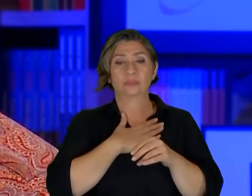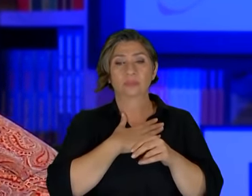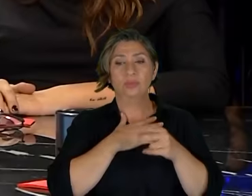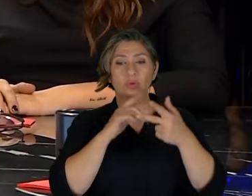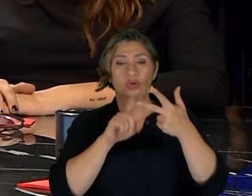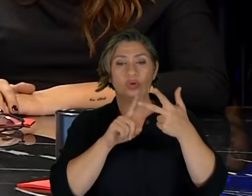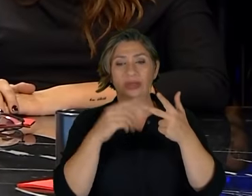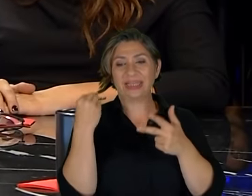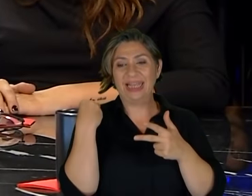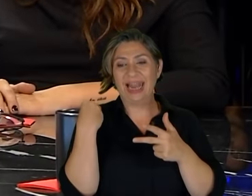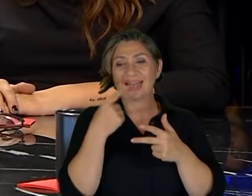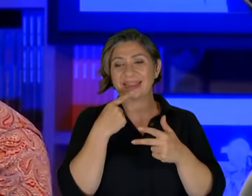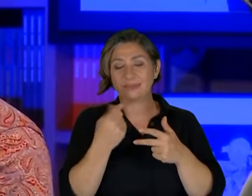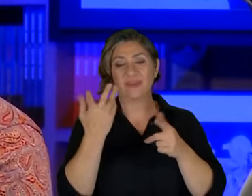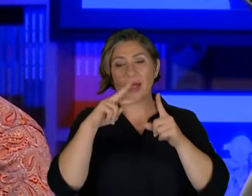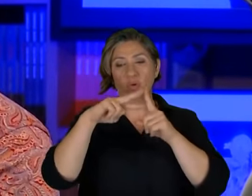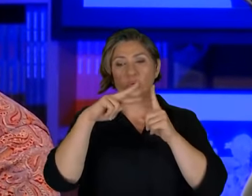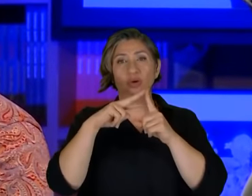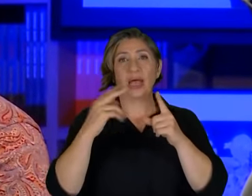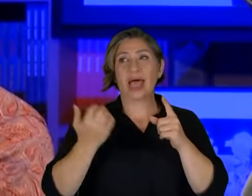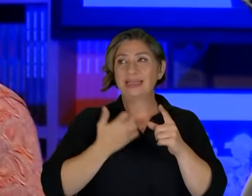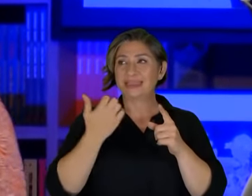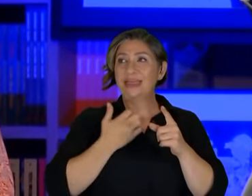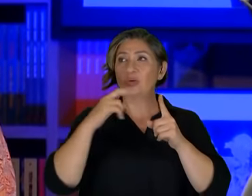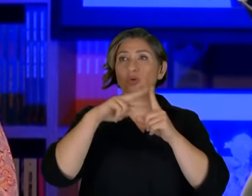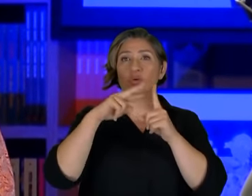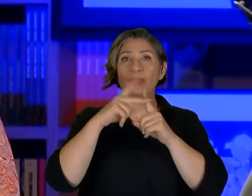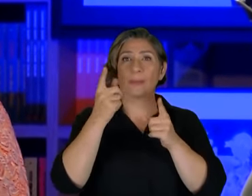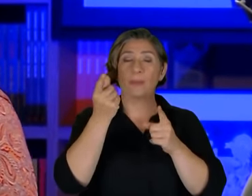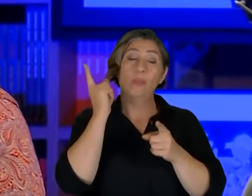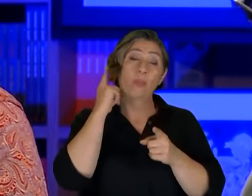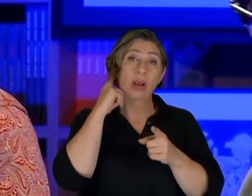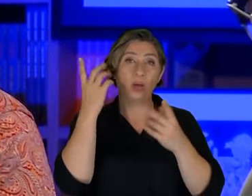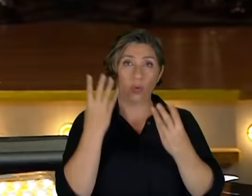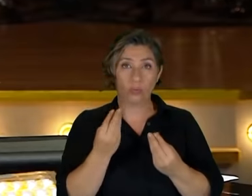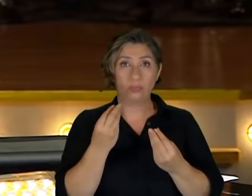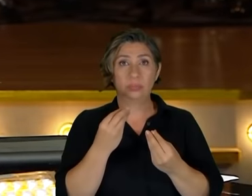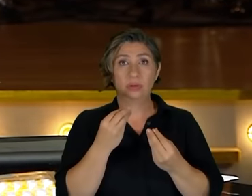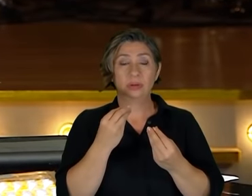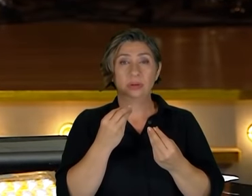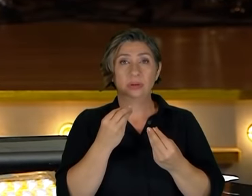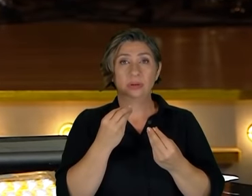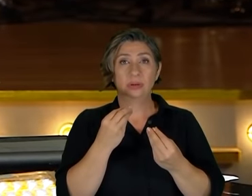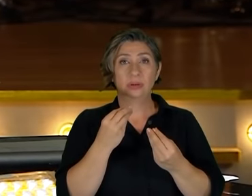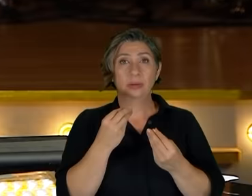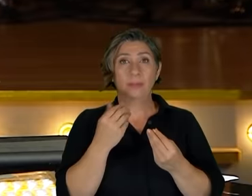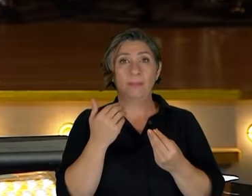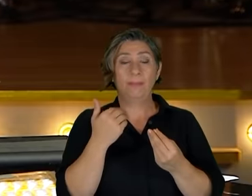diye adlandırdığımız ya da işte YouTube artistleri şu an YouTube'dan popüler olup işte şey gibi